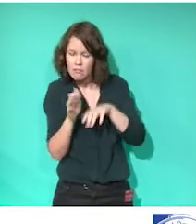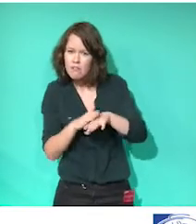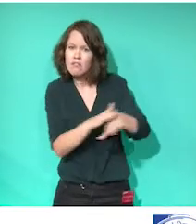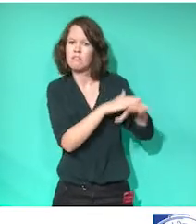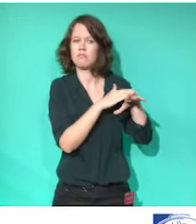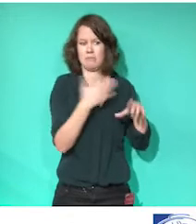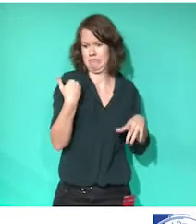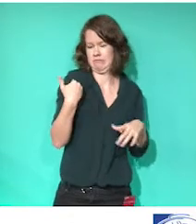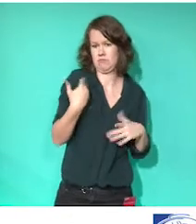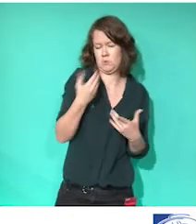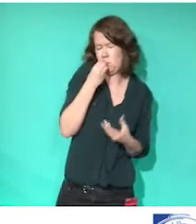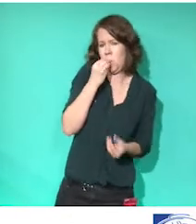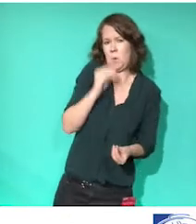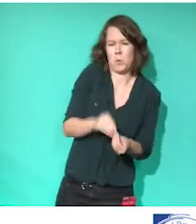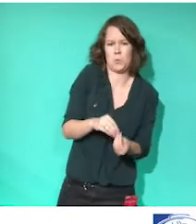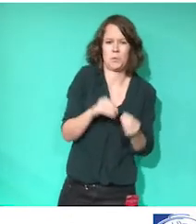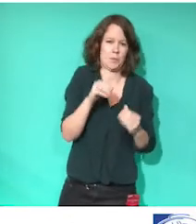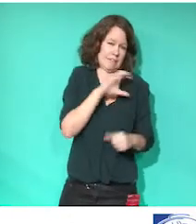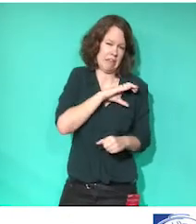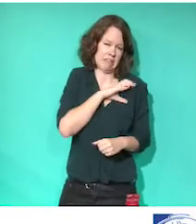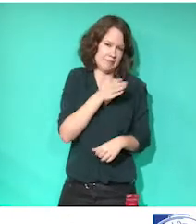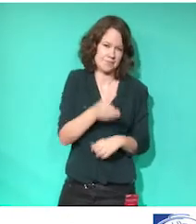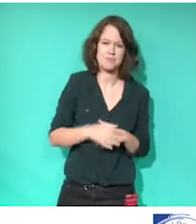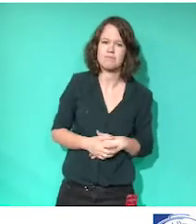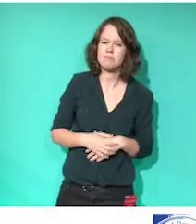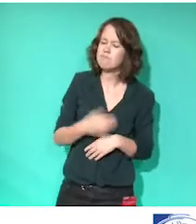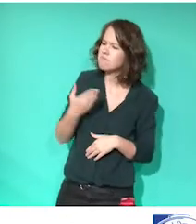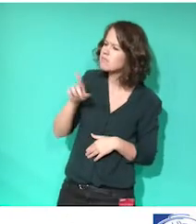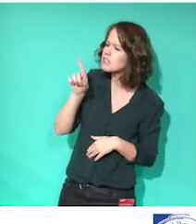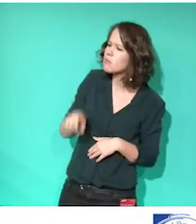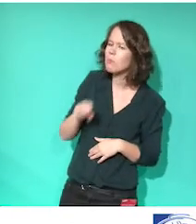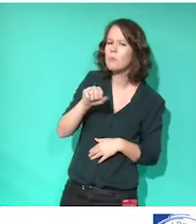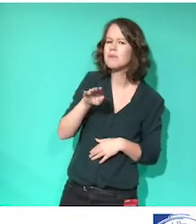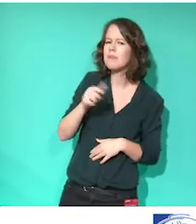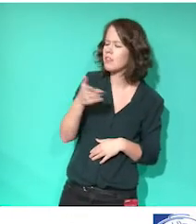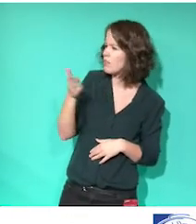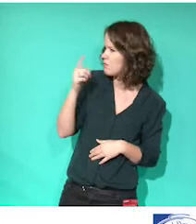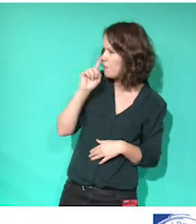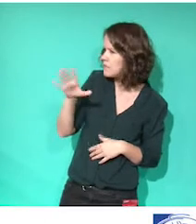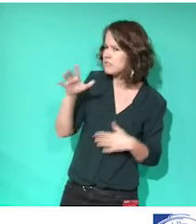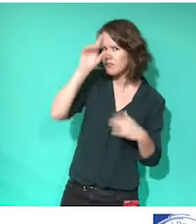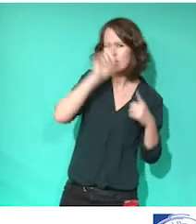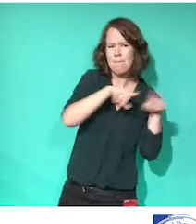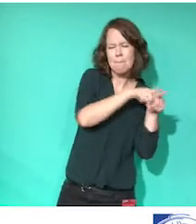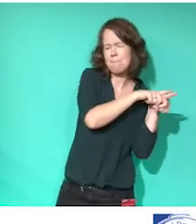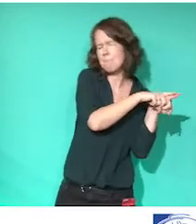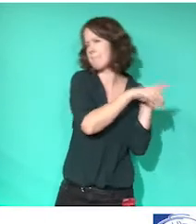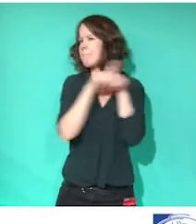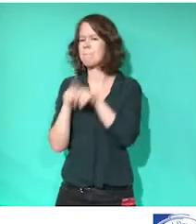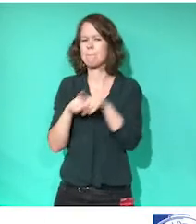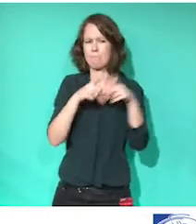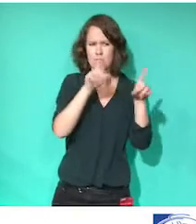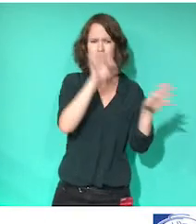dès le plus jeune âge. Voilà. Sabine, s'il y avait une thématique, si je puis dire, transversale à tous ces ateliers, ce serait